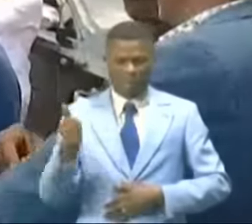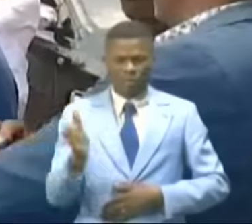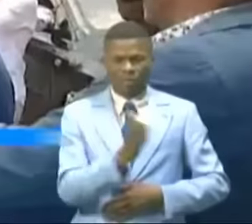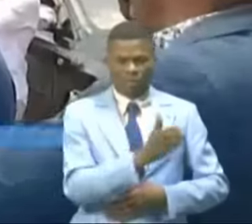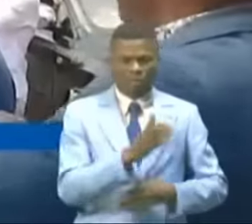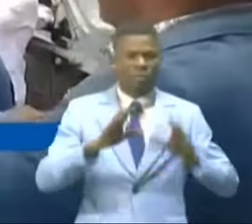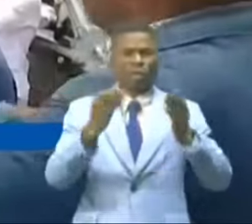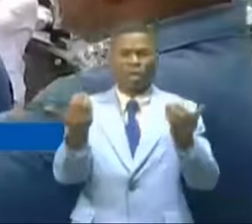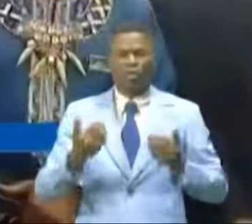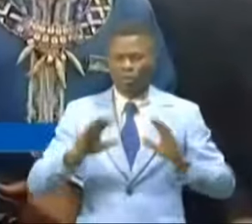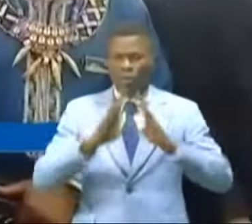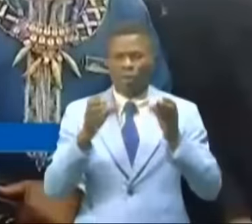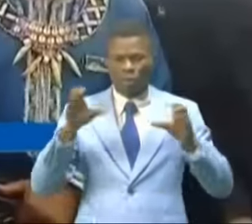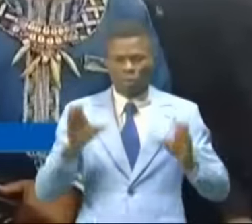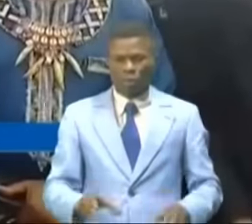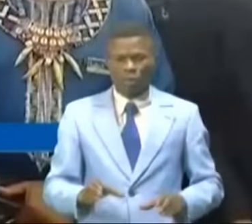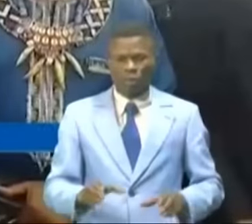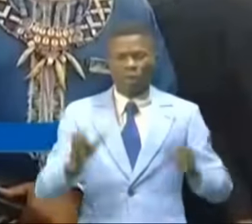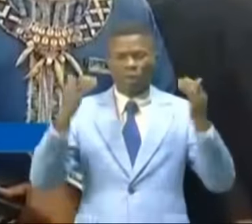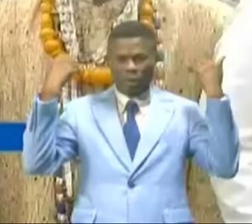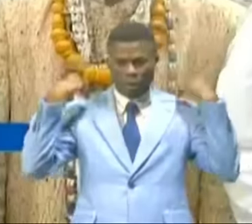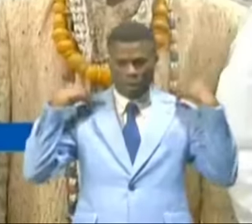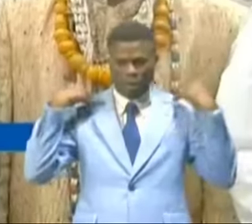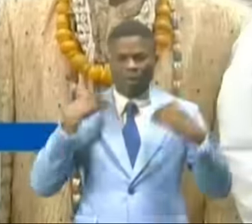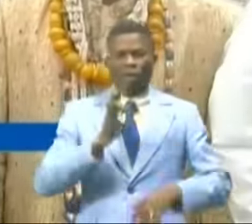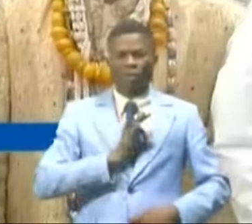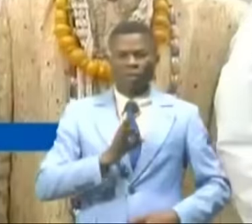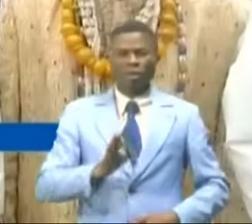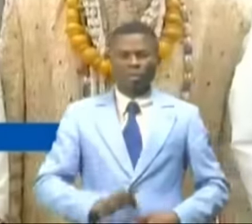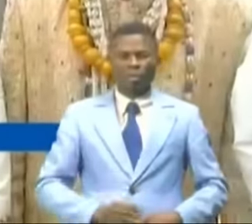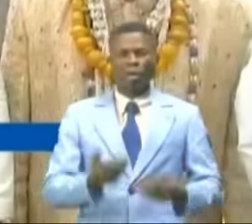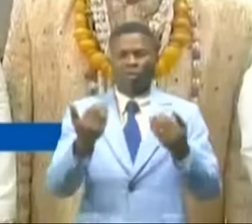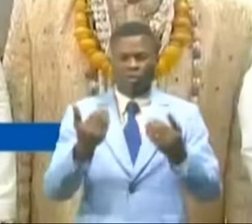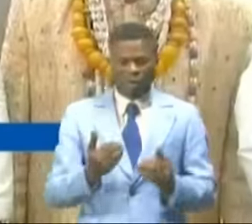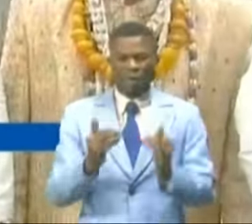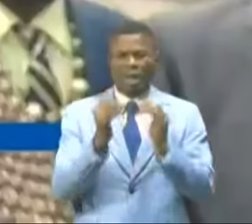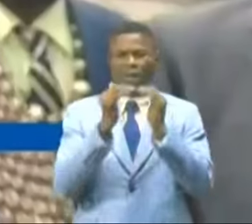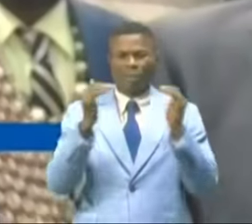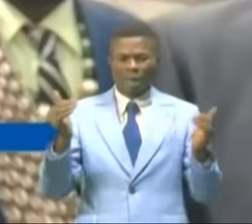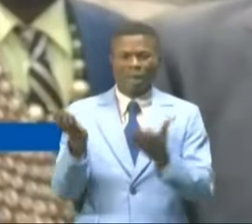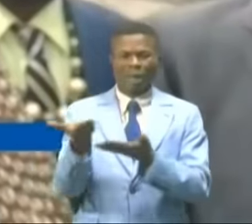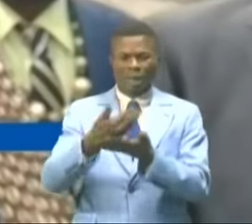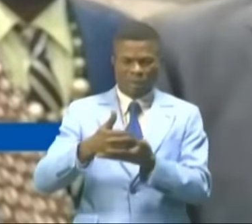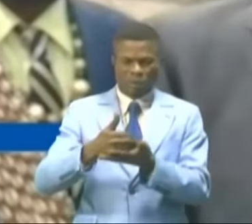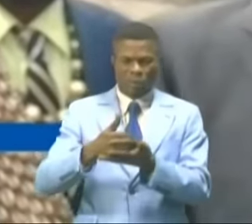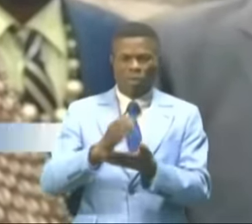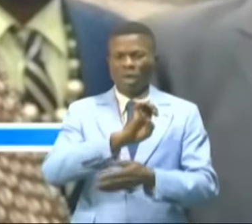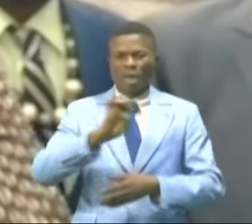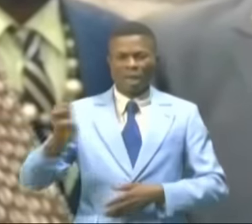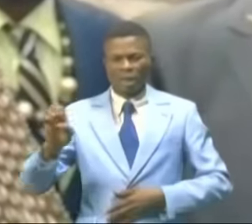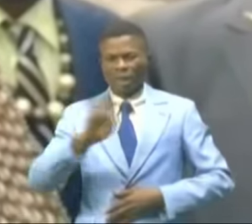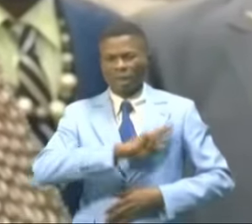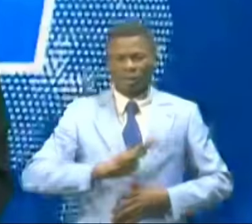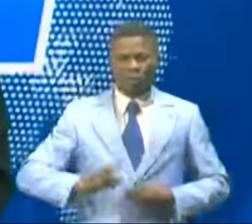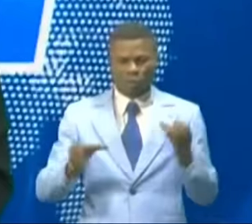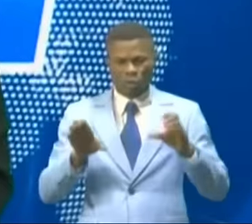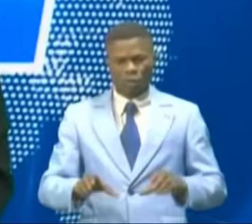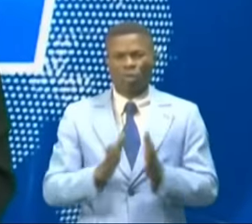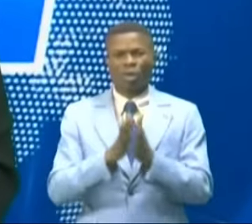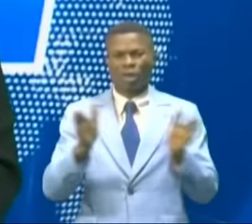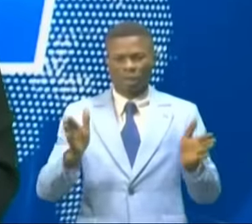tous les Congolais et leur chef. Félix Antoine Tshisekedi Tshilombo, c'est la paix, rien que la paix.